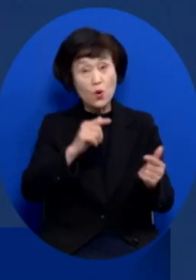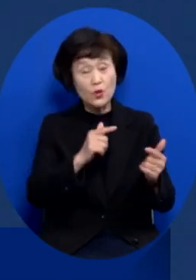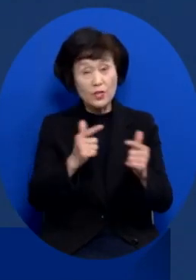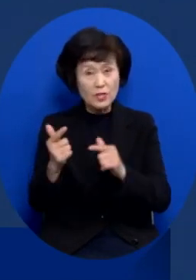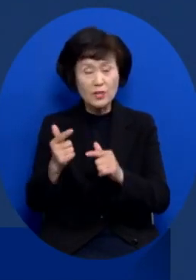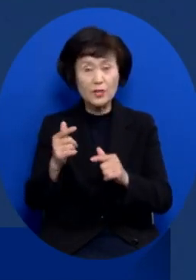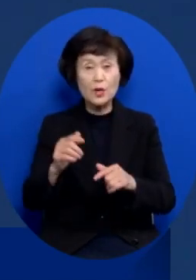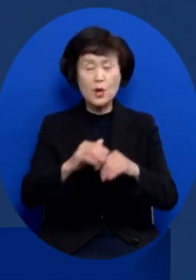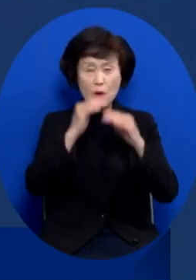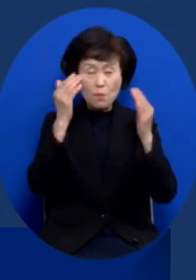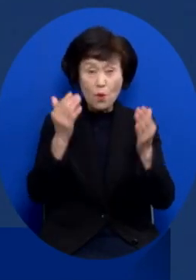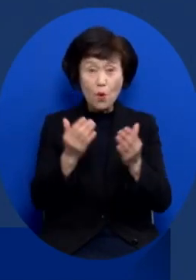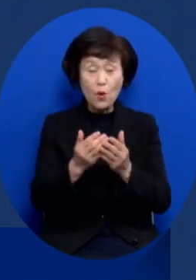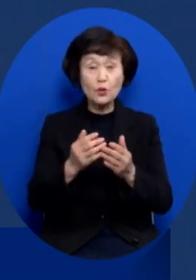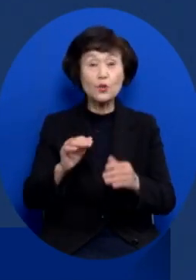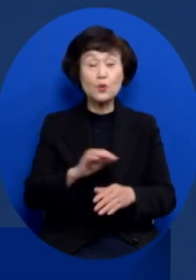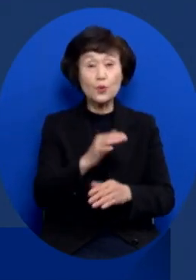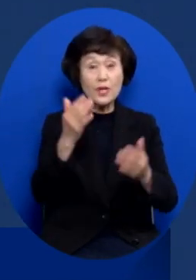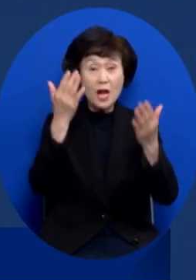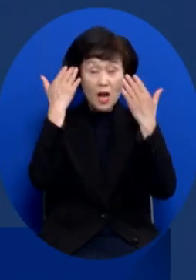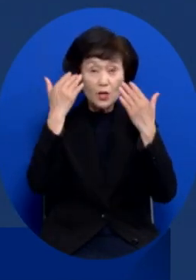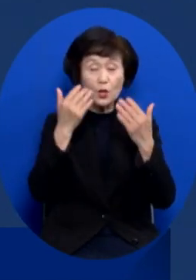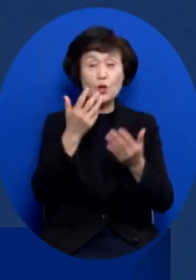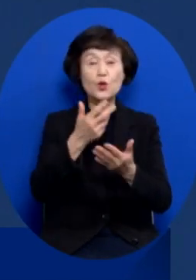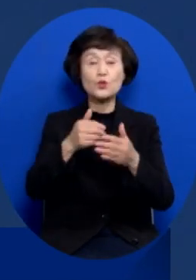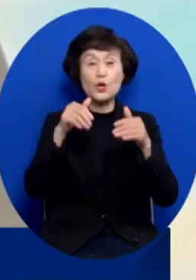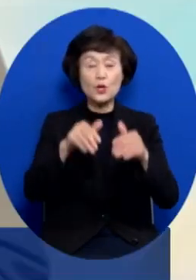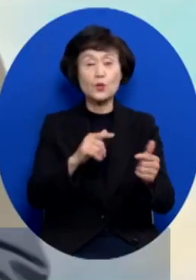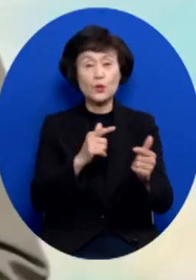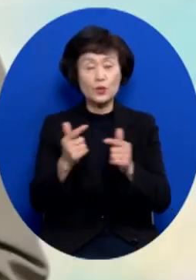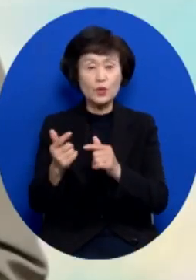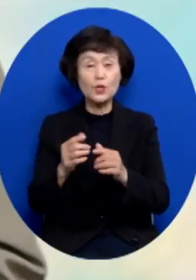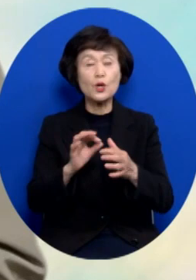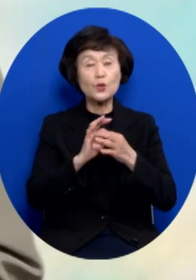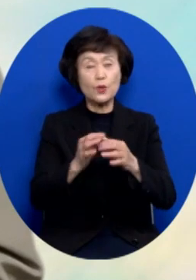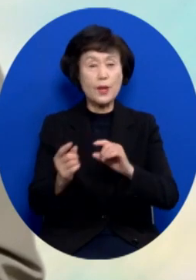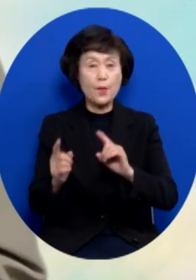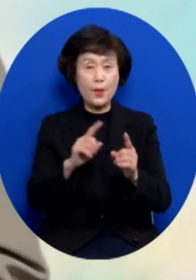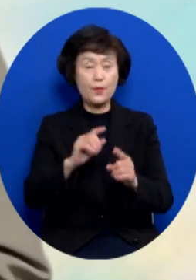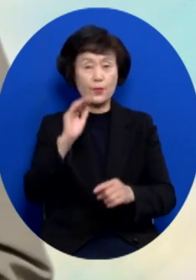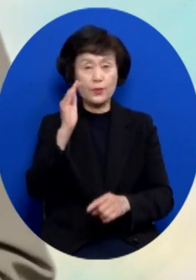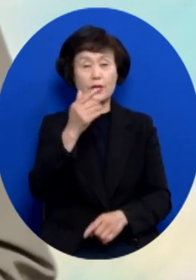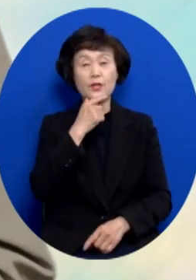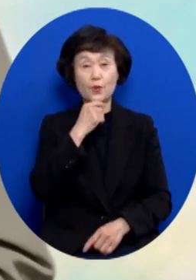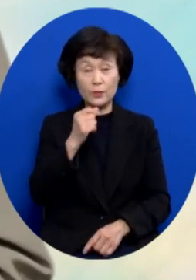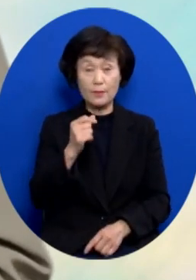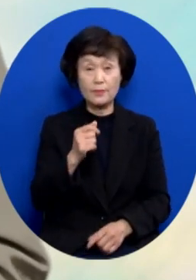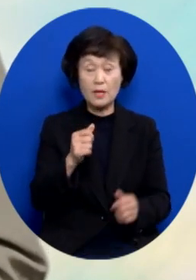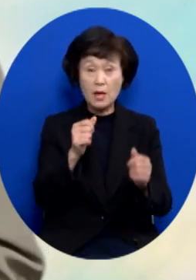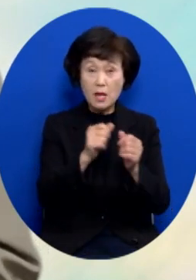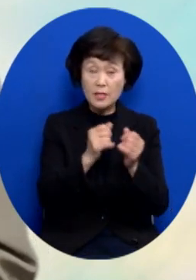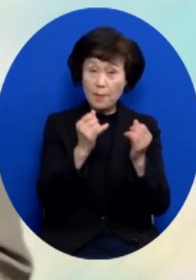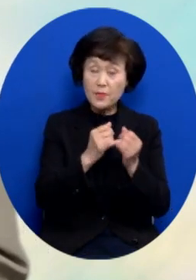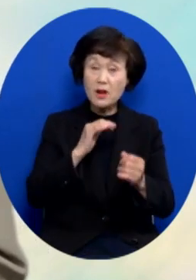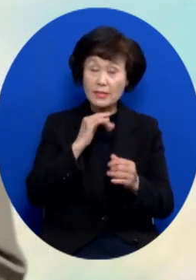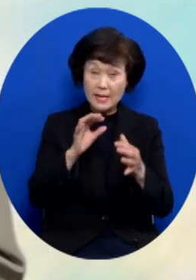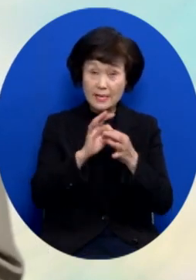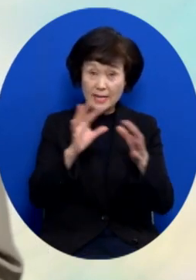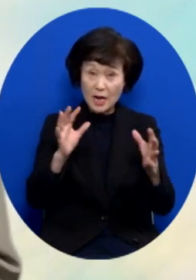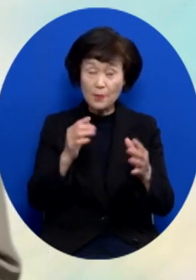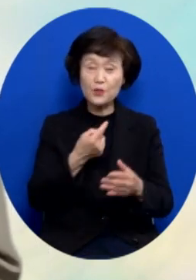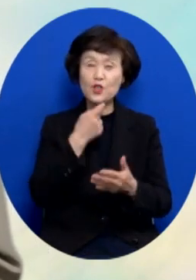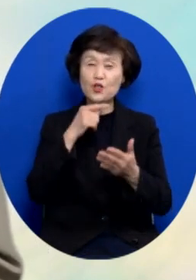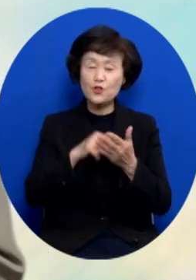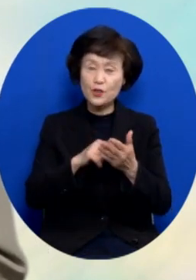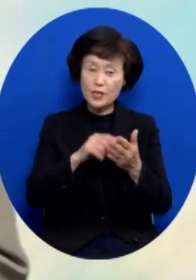주의 종을 통해서 역사가 일어나기를 바랍니다. 만화는 남녀노소 불문하고 쉽고 재밌게 다가갈 수 있다는